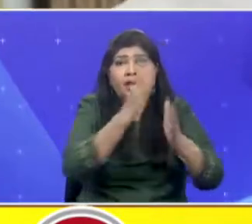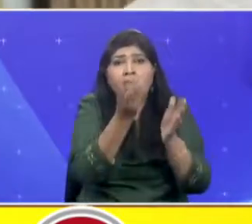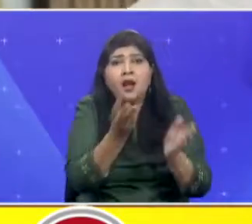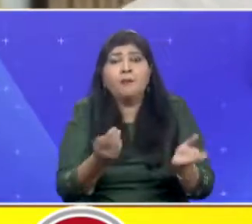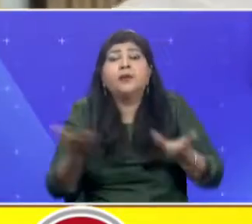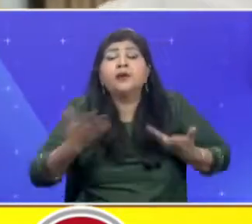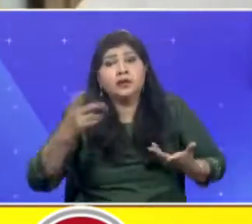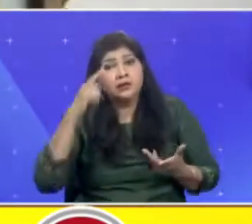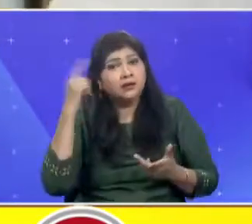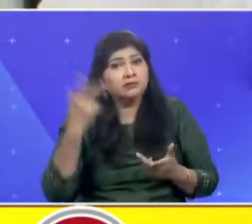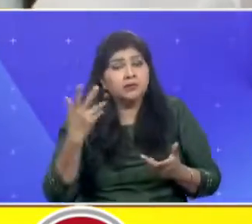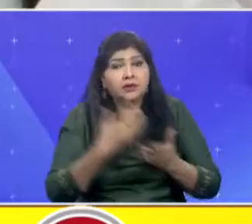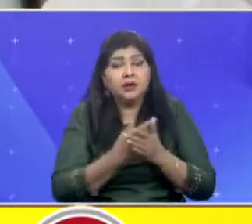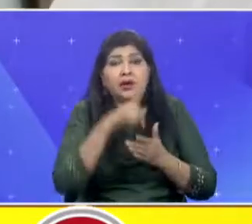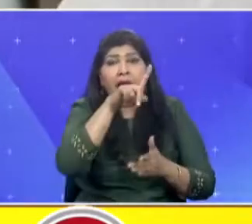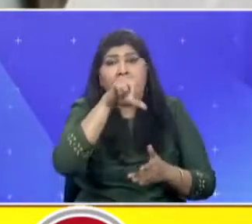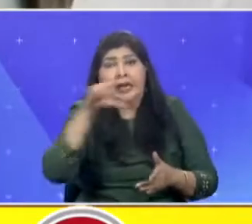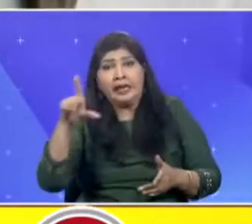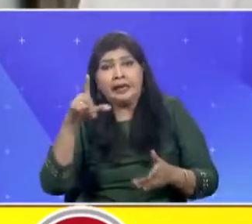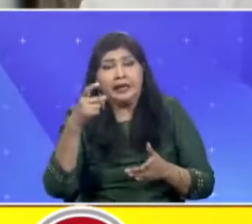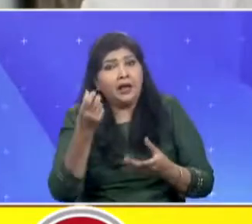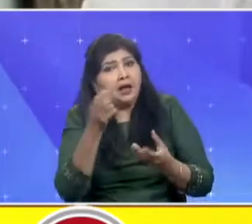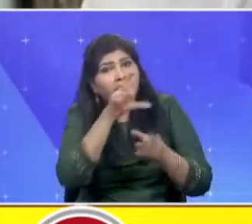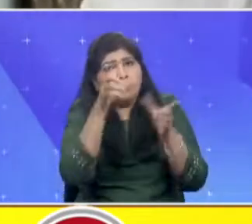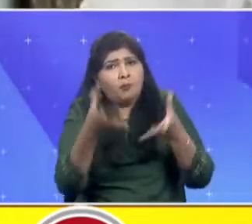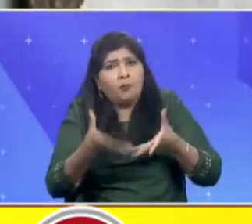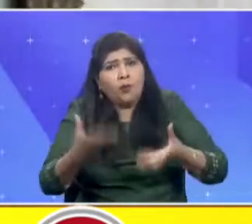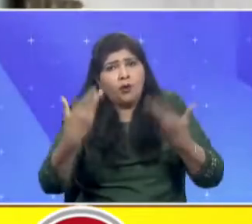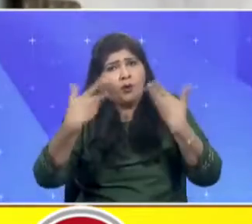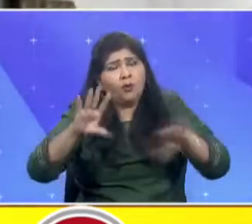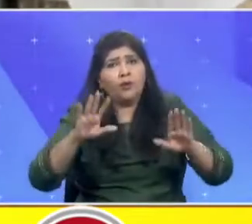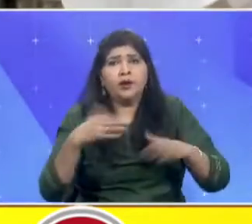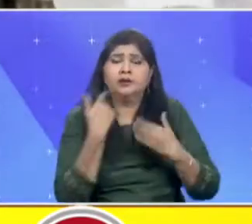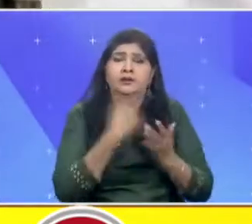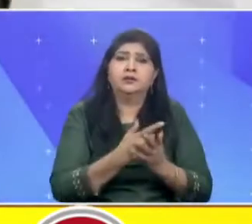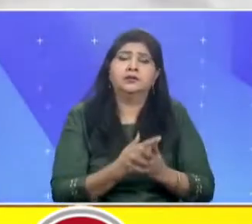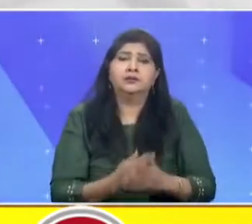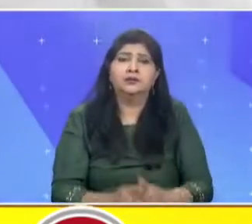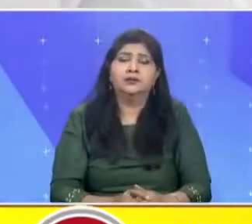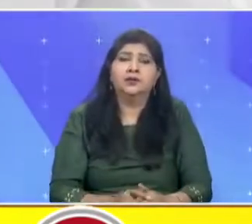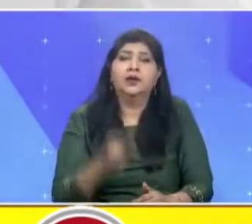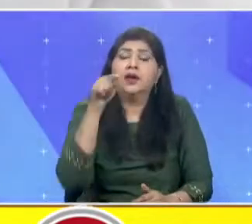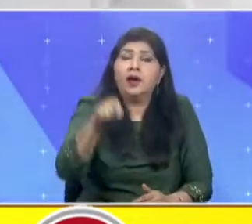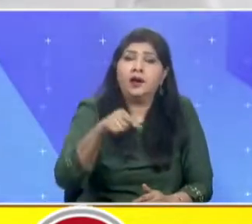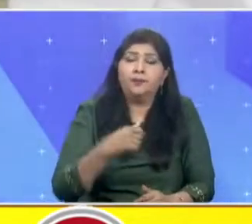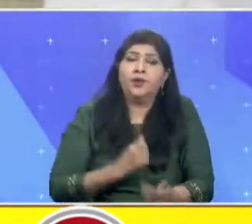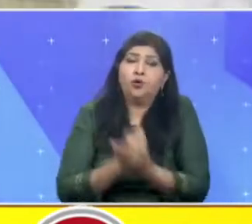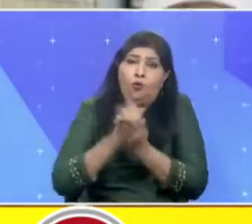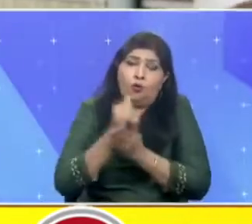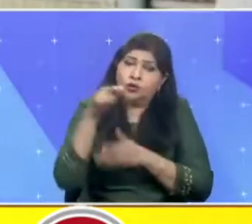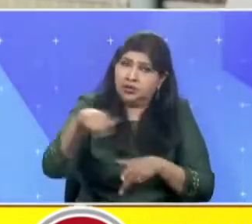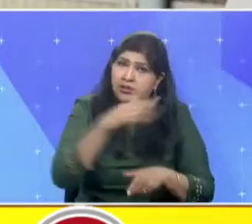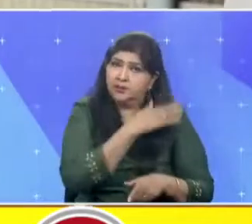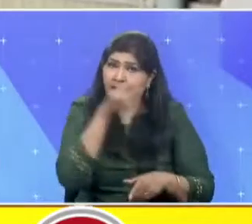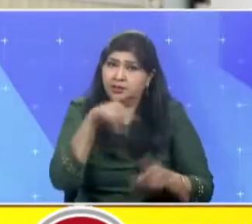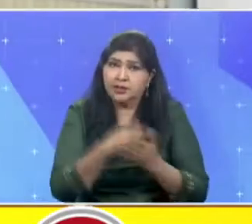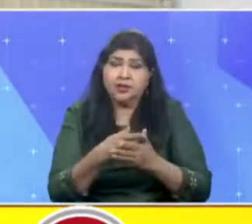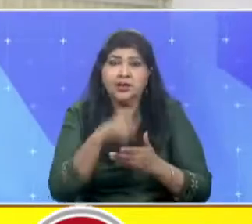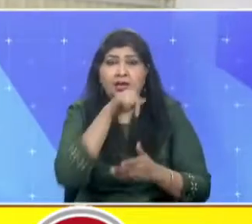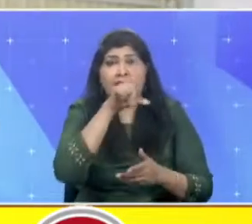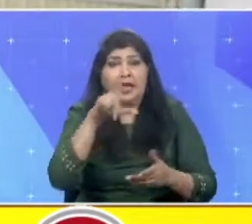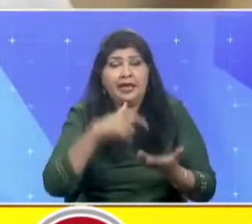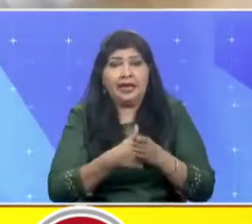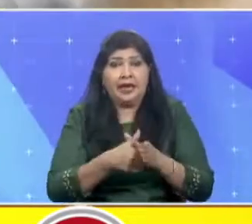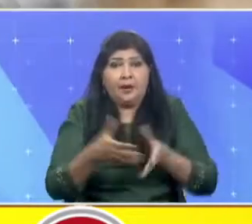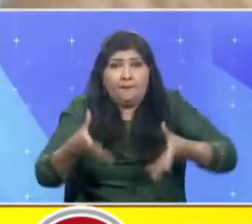आंकड़ा 1 लाख को पार करने जा रहा है। अपने अभियान में